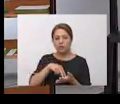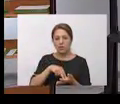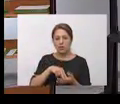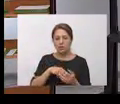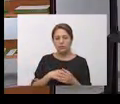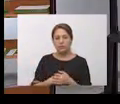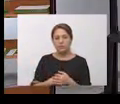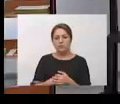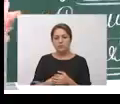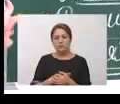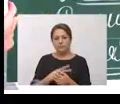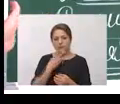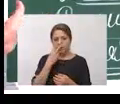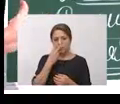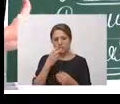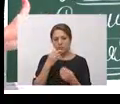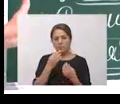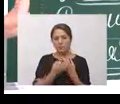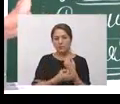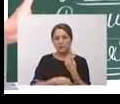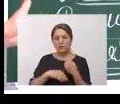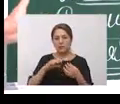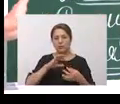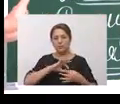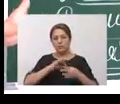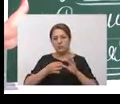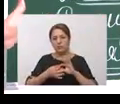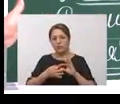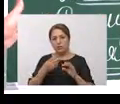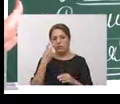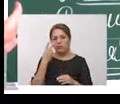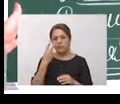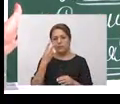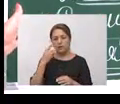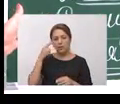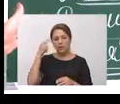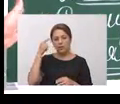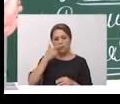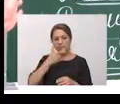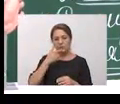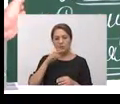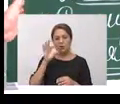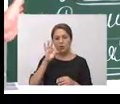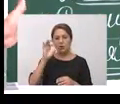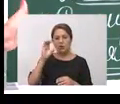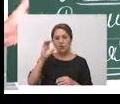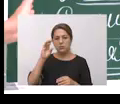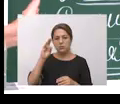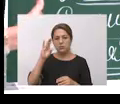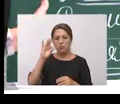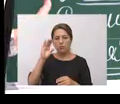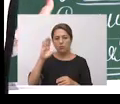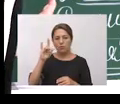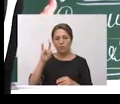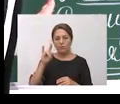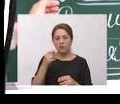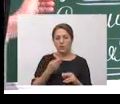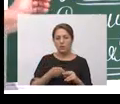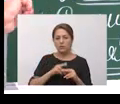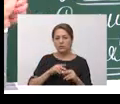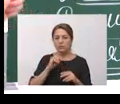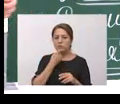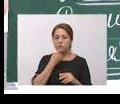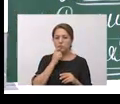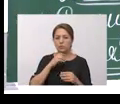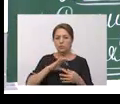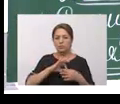Посмотрите, в последнем предложении у нас также две грамматические основы. То есть это сложное предложение. Мы